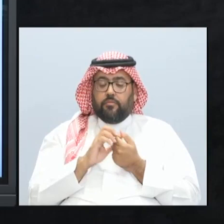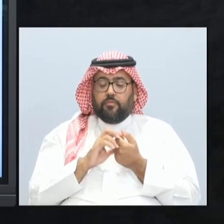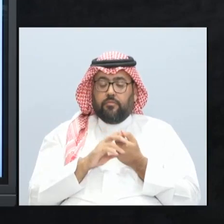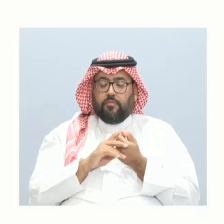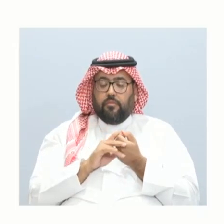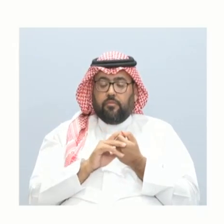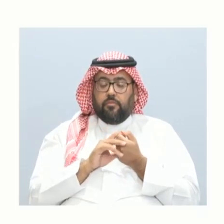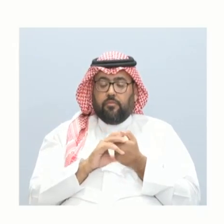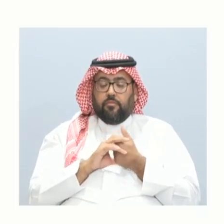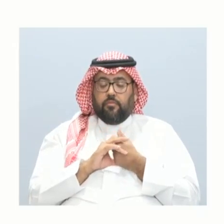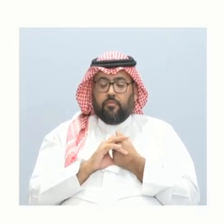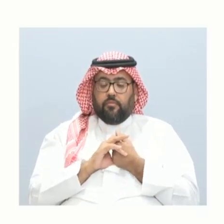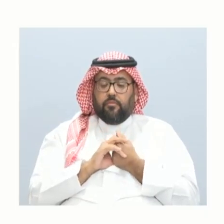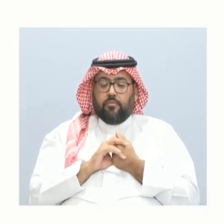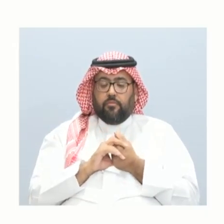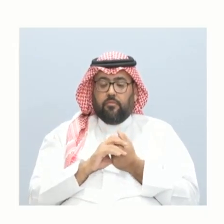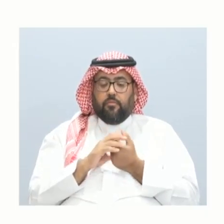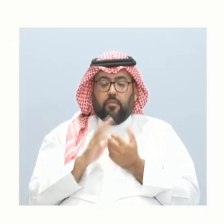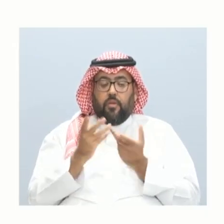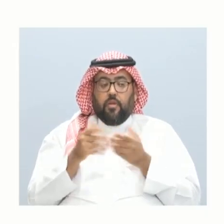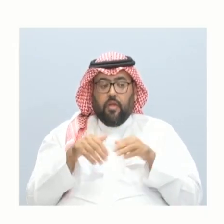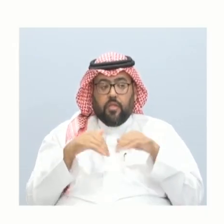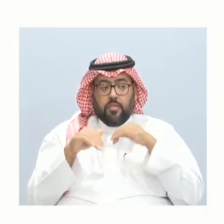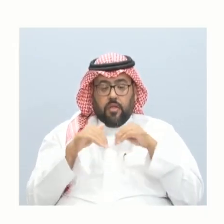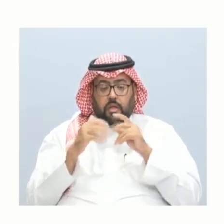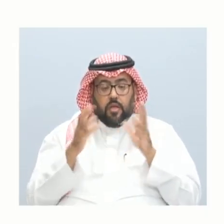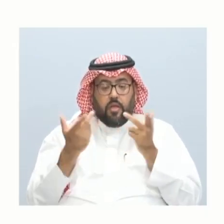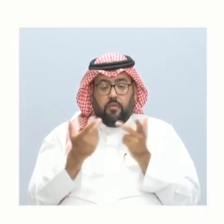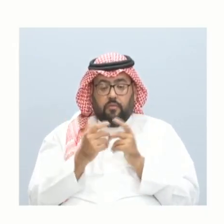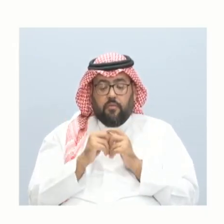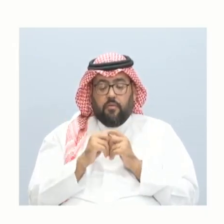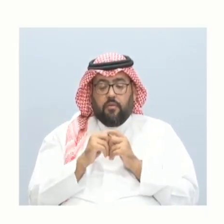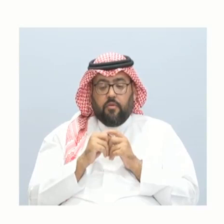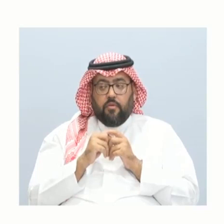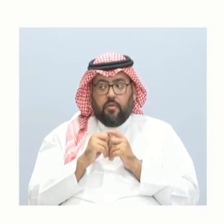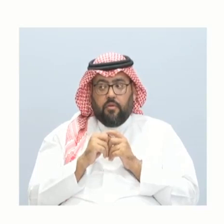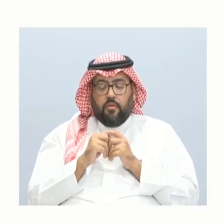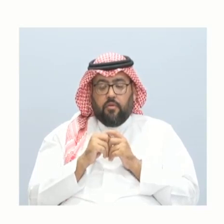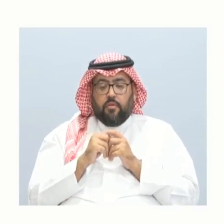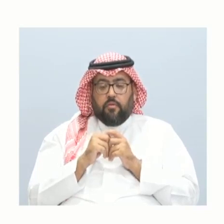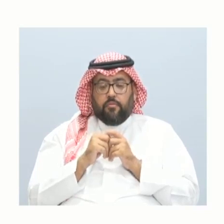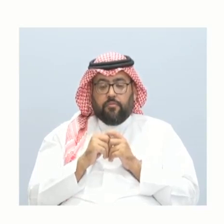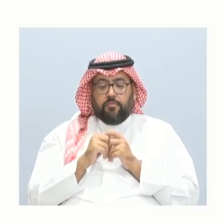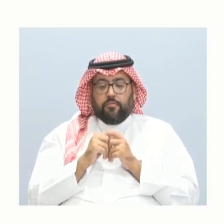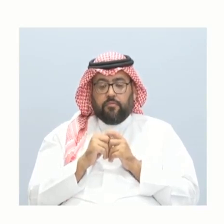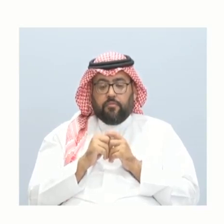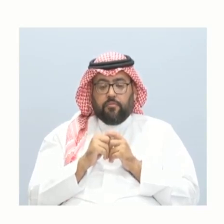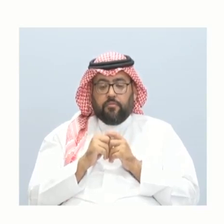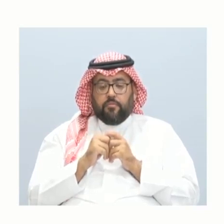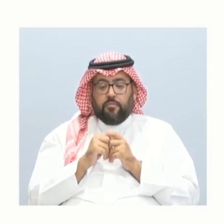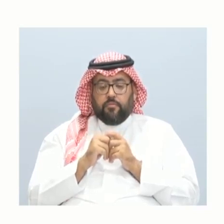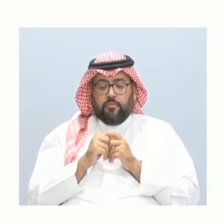احسنتم ايضا كيف الطريقه بهذه الطريقه ايها الابطال